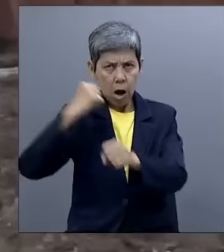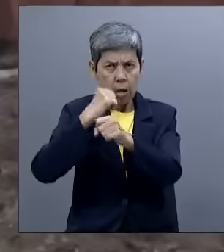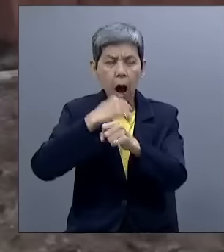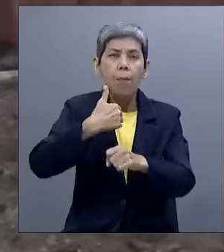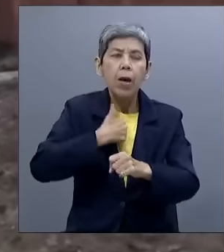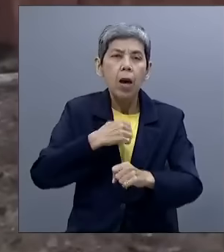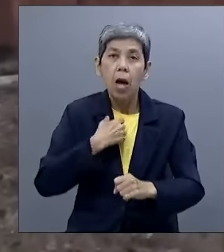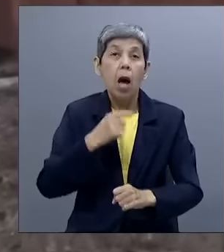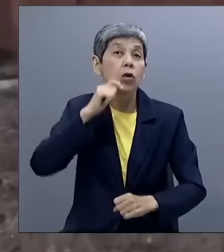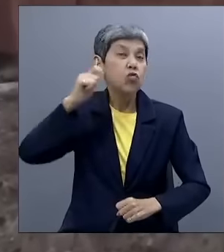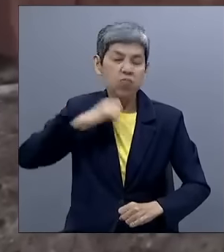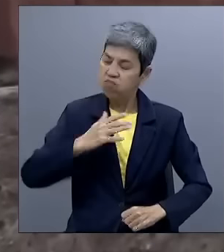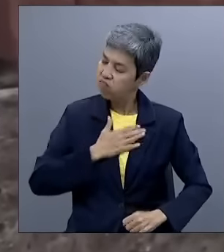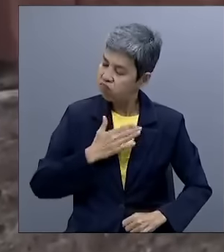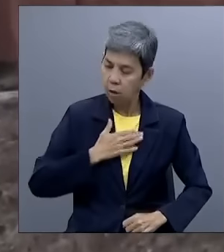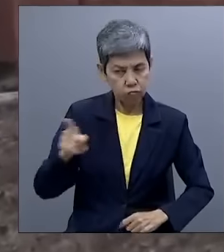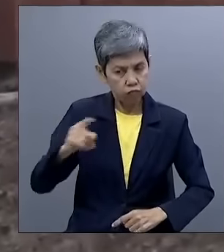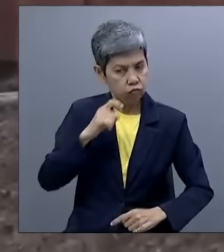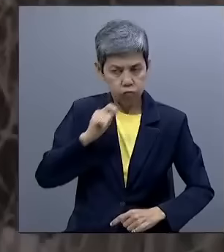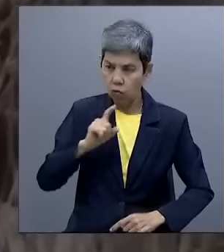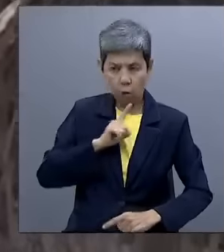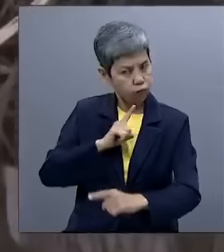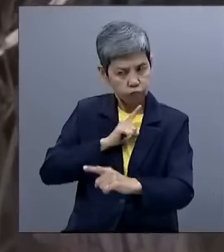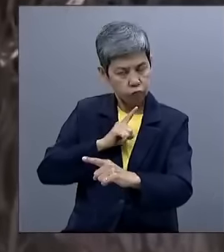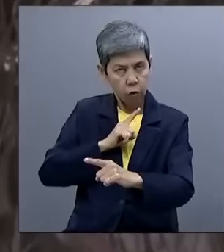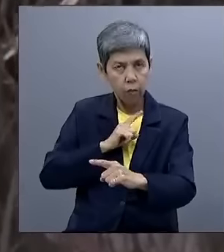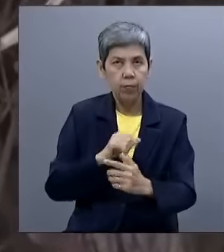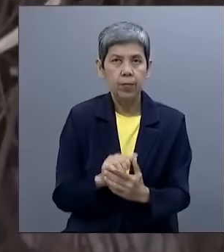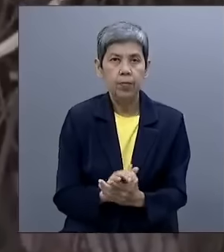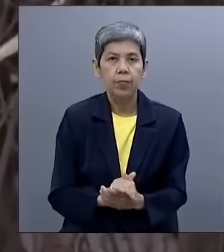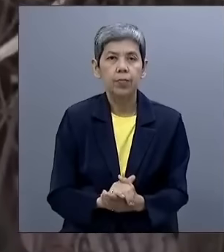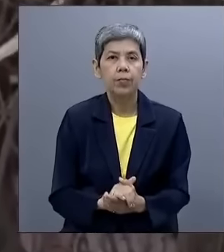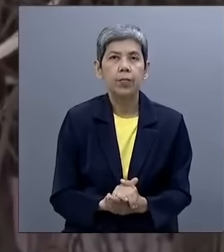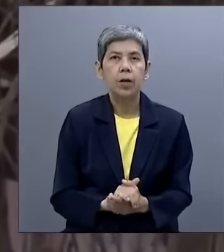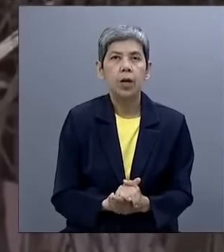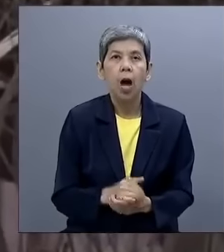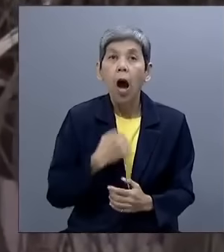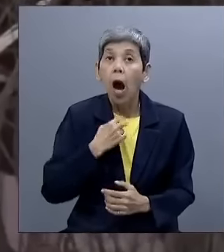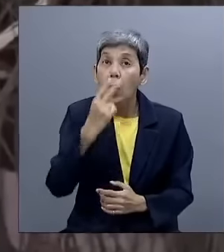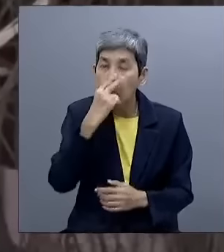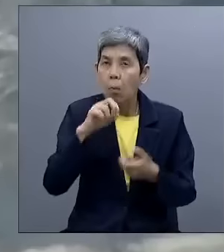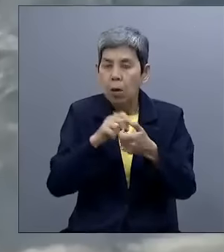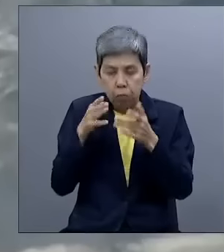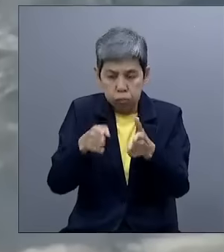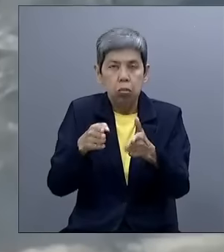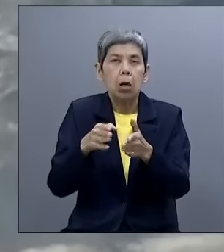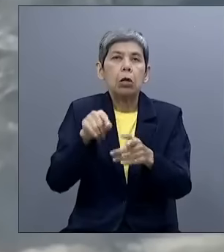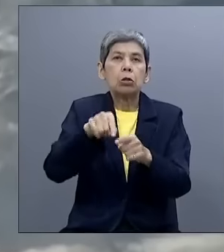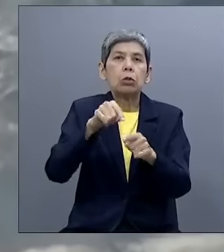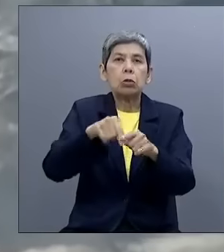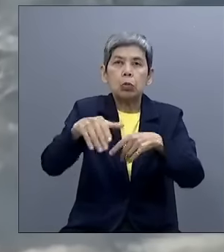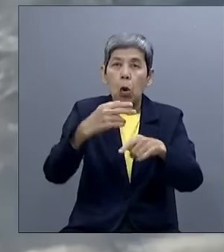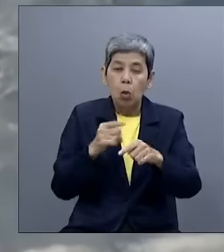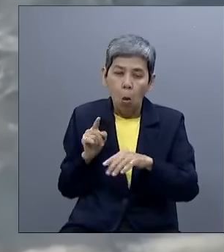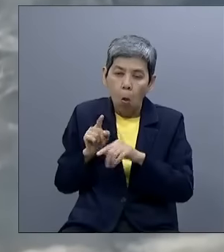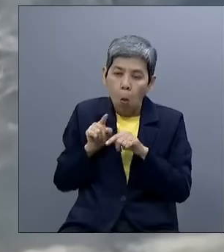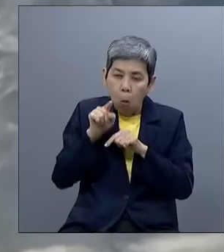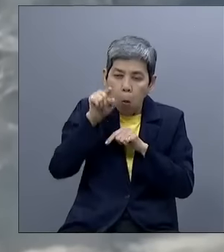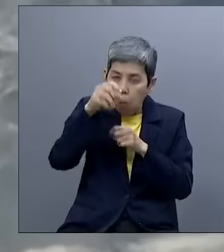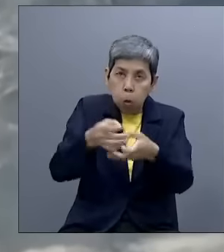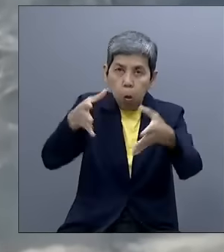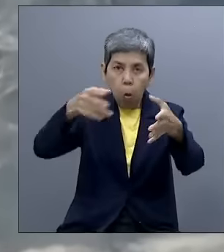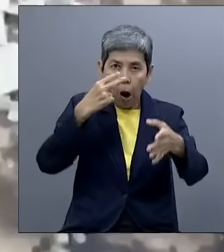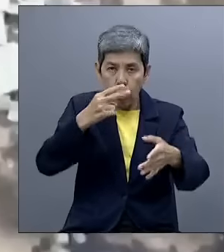ประกาศว่ายูเครนจะต้องรับผิดชอบต่อสิ่งที่เกิดขึ้นเบลกรอตกเป็นเป้าการโจมตีข้ามพรมแดนตั้งแต่ต้นปี